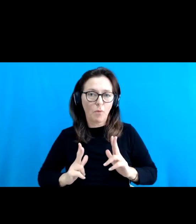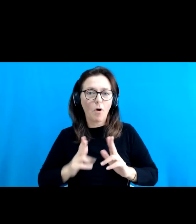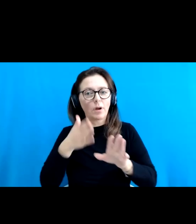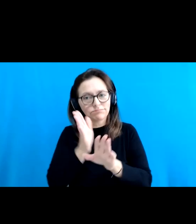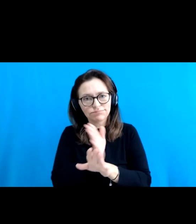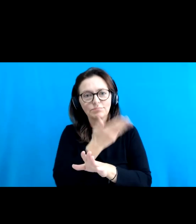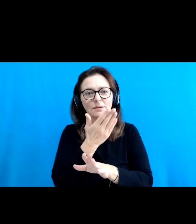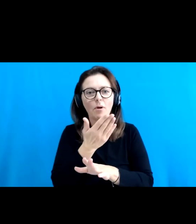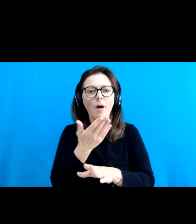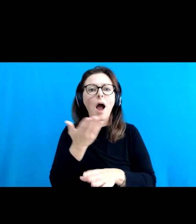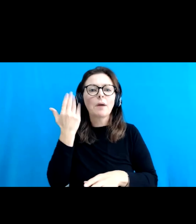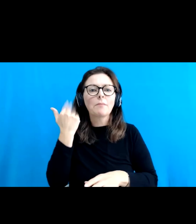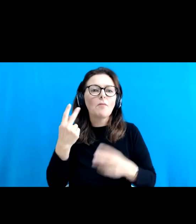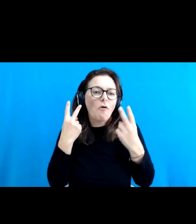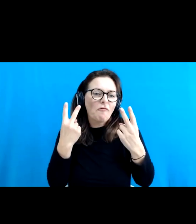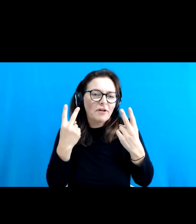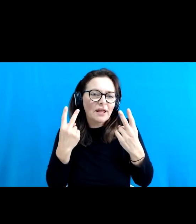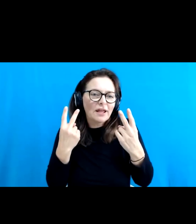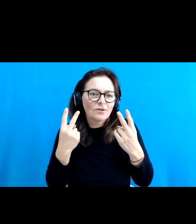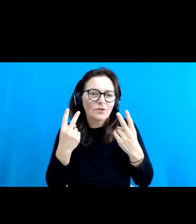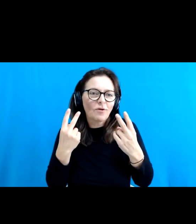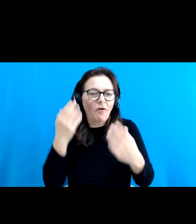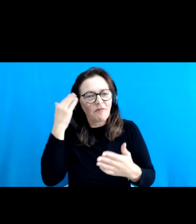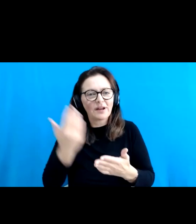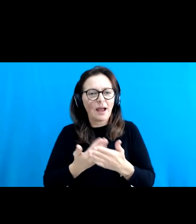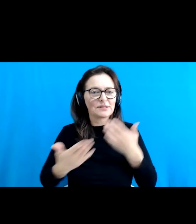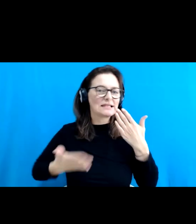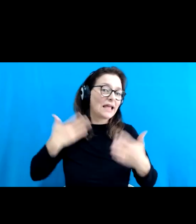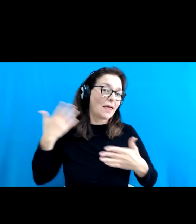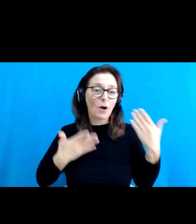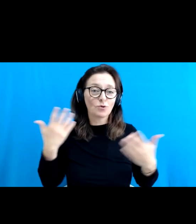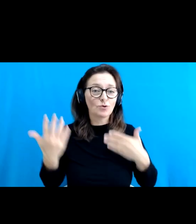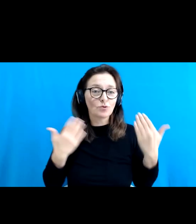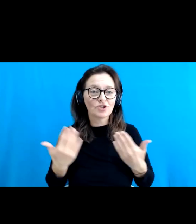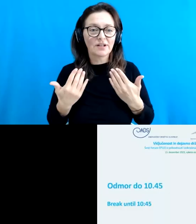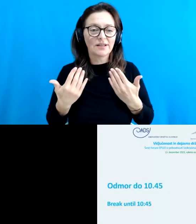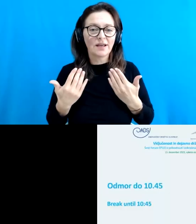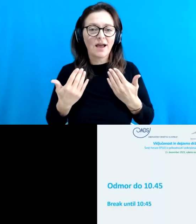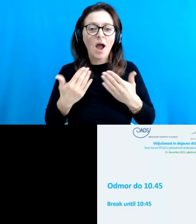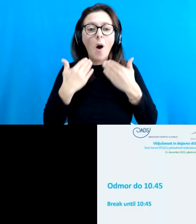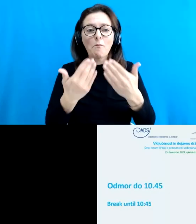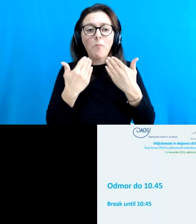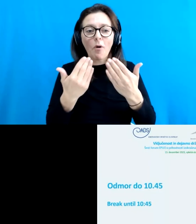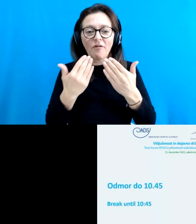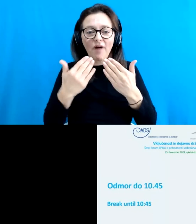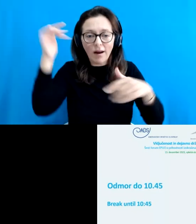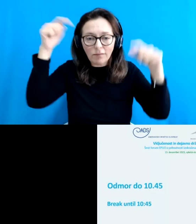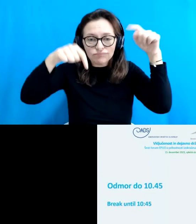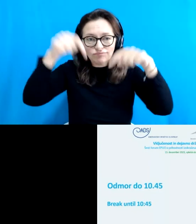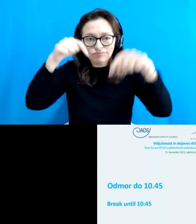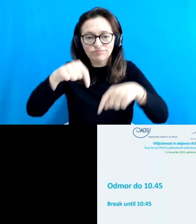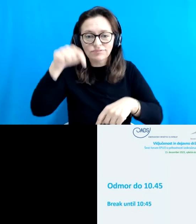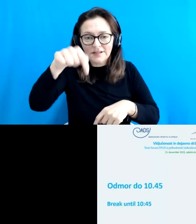vredno. Verjamem, da ste skupaj z mano navdušeni, ganjeni, pohvale dežujejo v klepetalnici, dobre